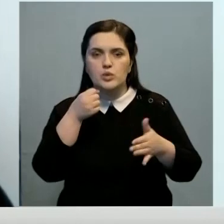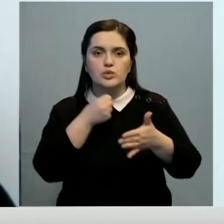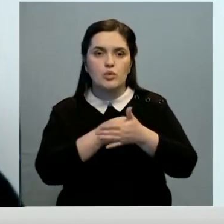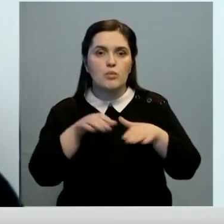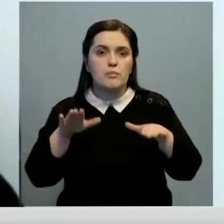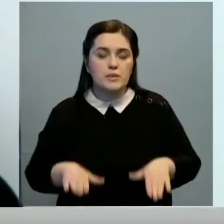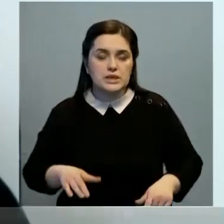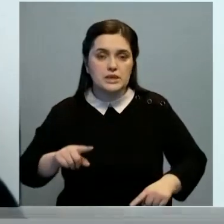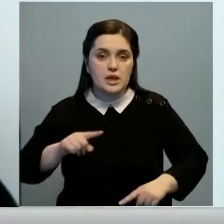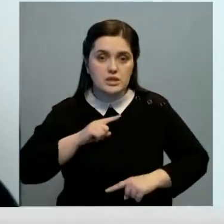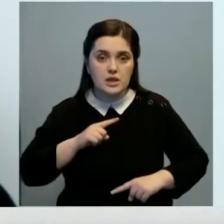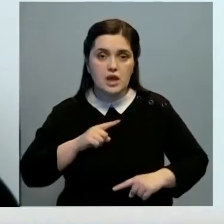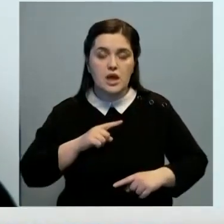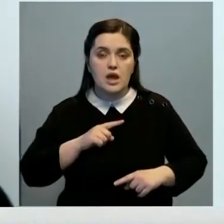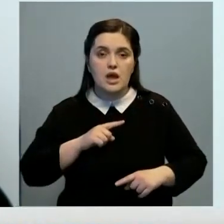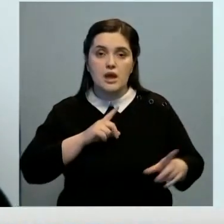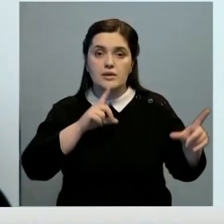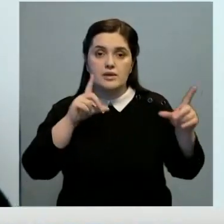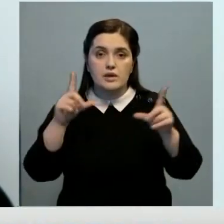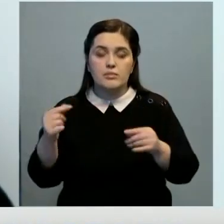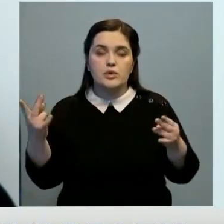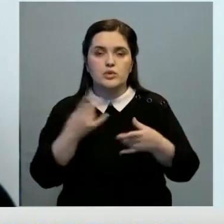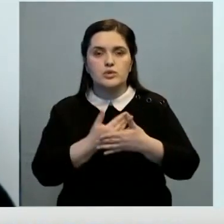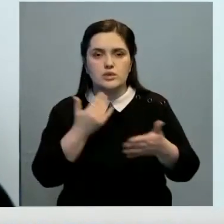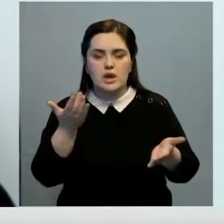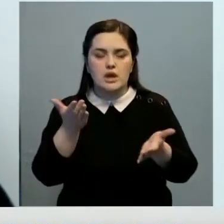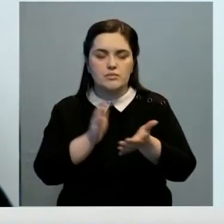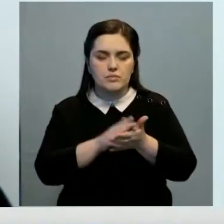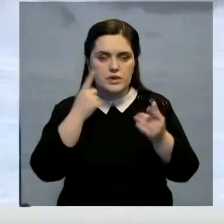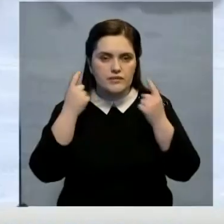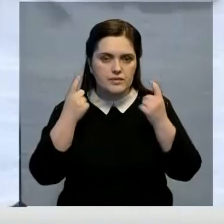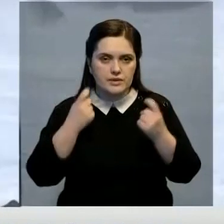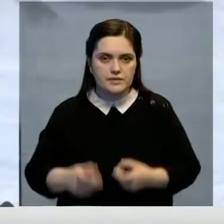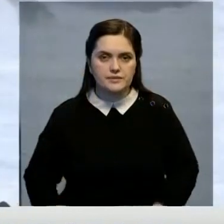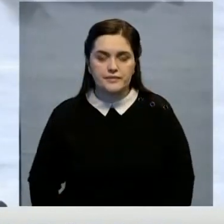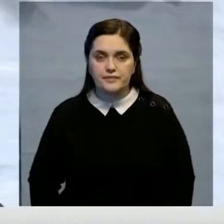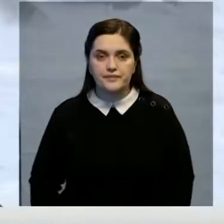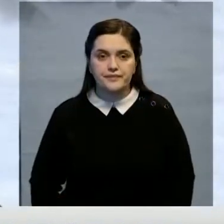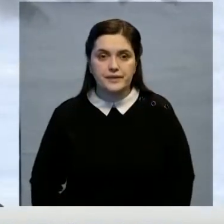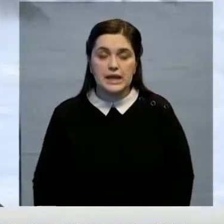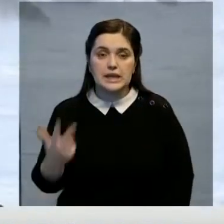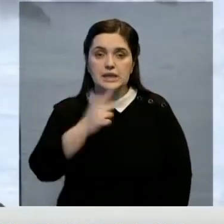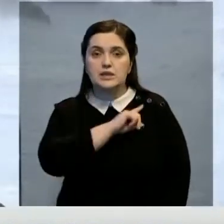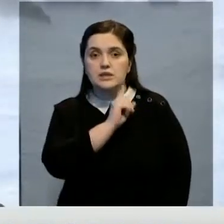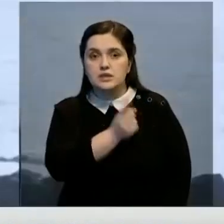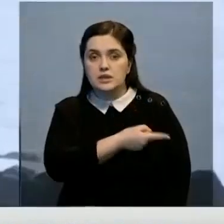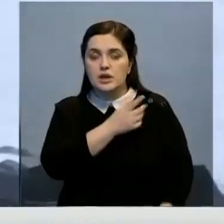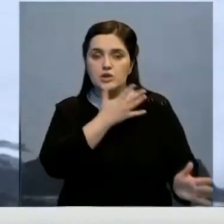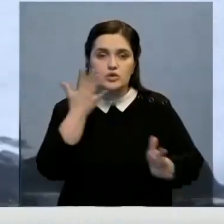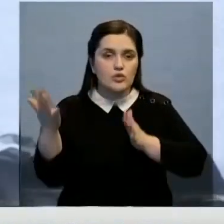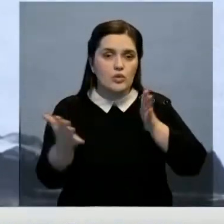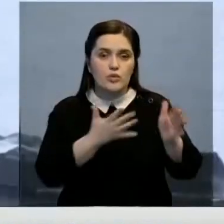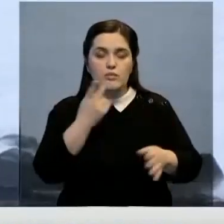назначения. Поэтому перед отправлением куда-либо нужно заранее знакомиться с информацией. Отмечу, три сильных шторма за неделю в